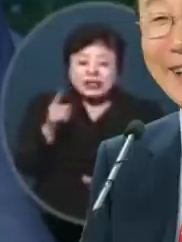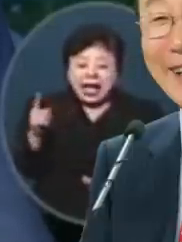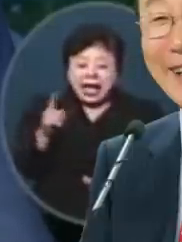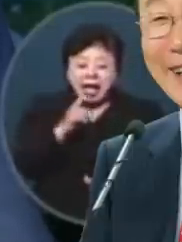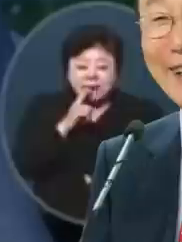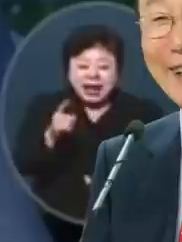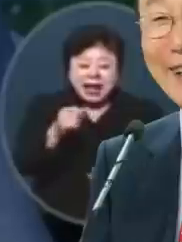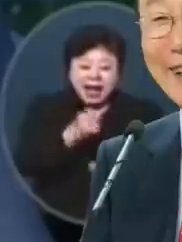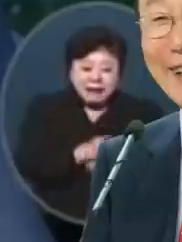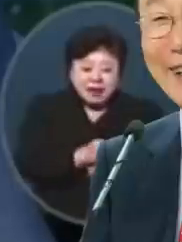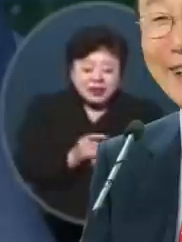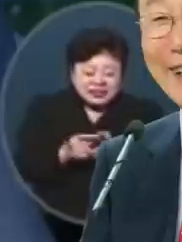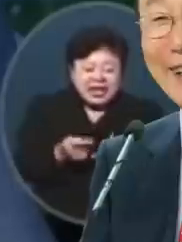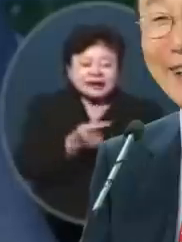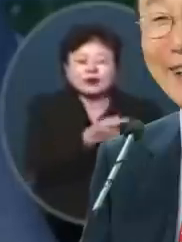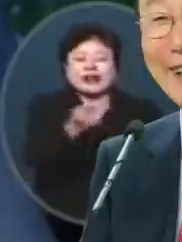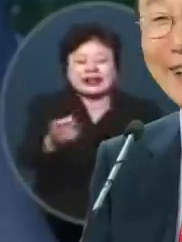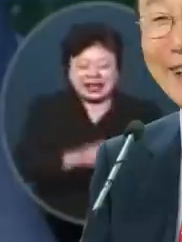꾸나로 해버리면